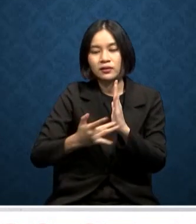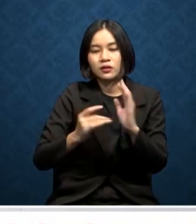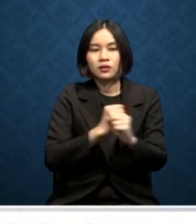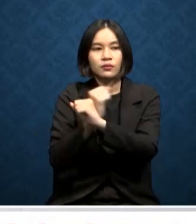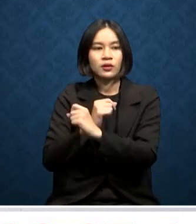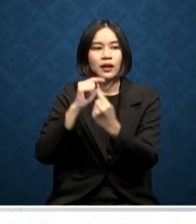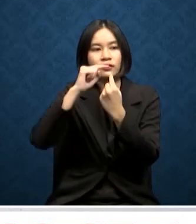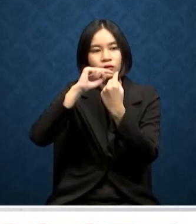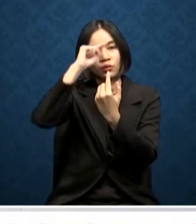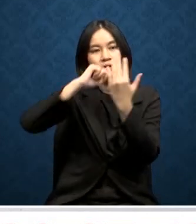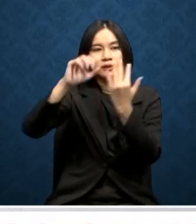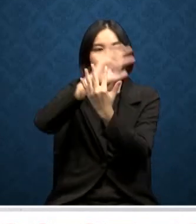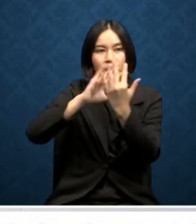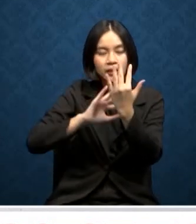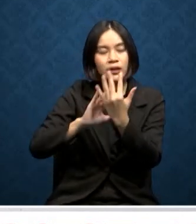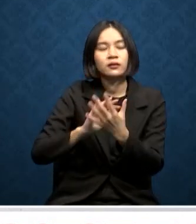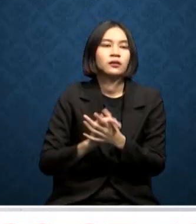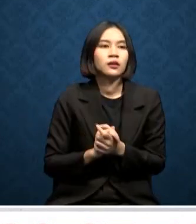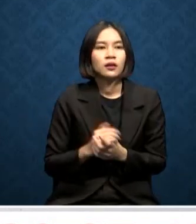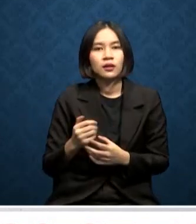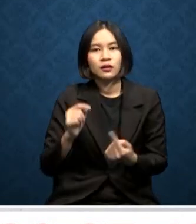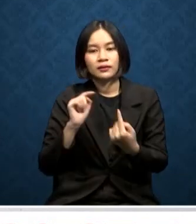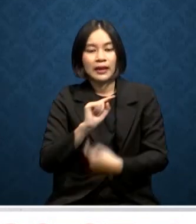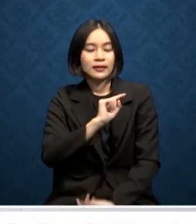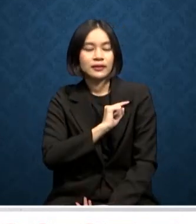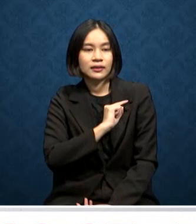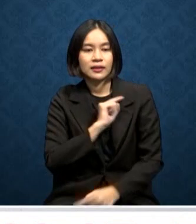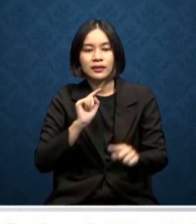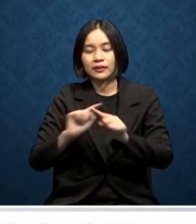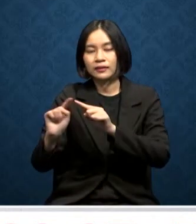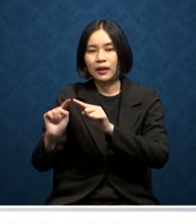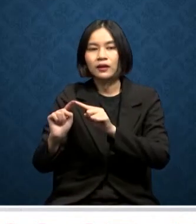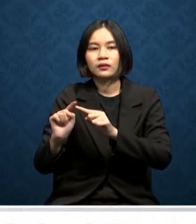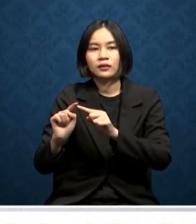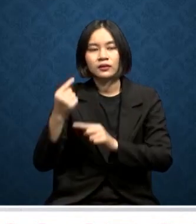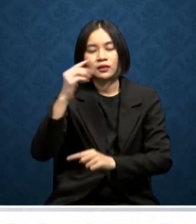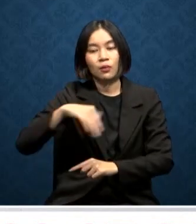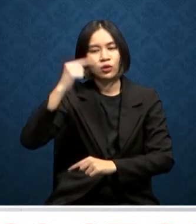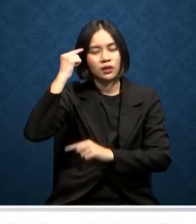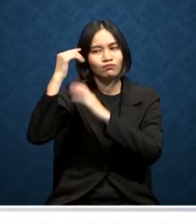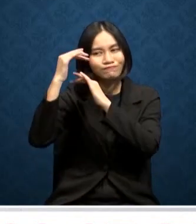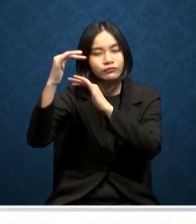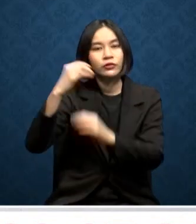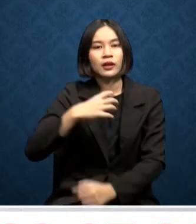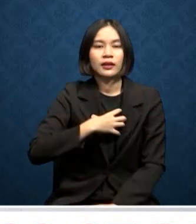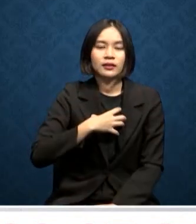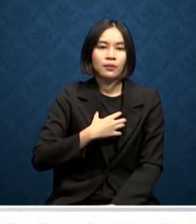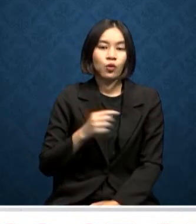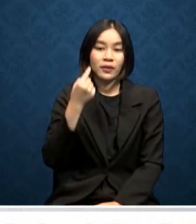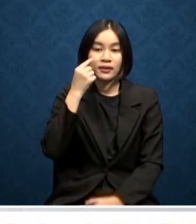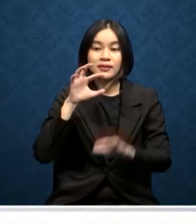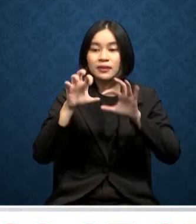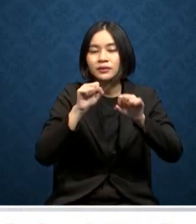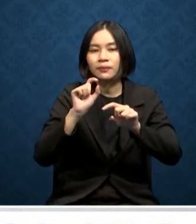เทศนี่นะครับรวมถึงบทบาทหน้าที่ที่พึงประสงค์ที่คนคาดหวังกันนะครับผมมีข้อสังเกตอย่างนี้